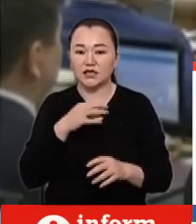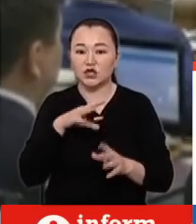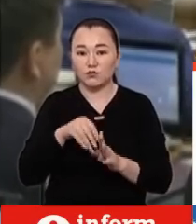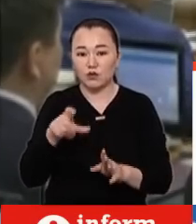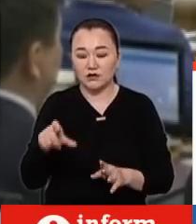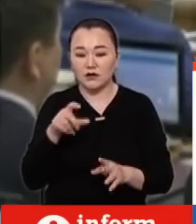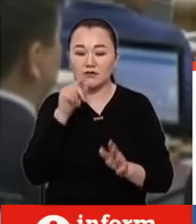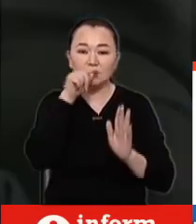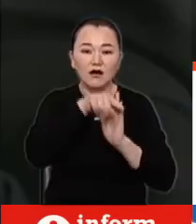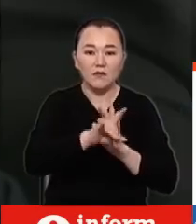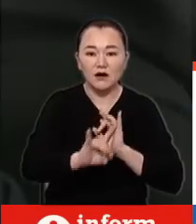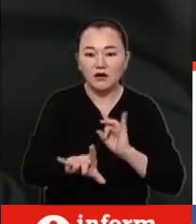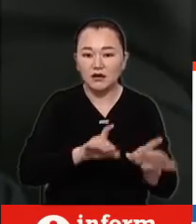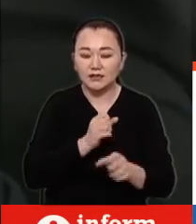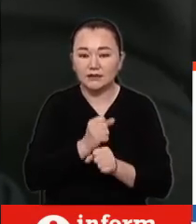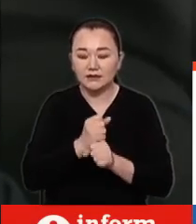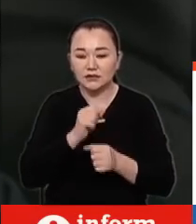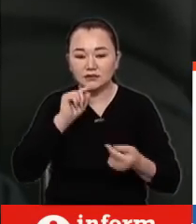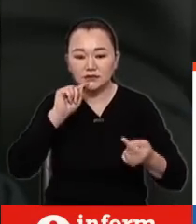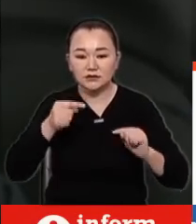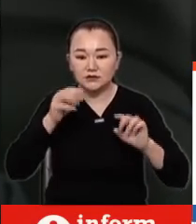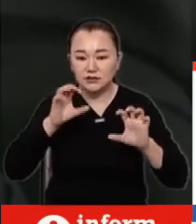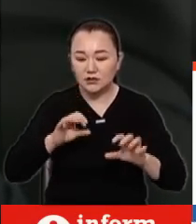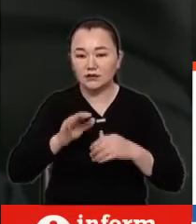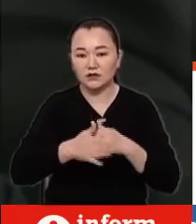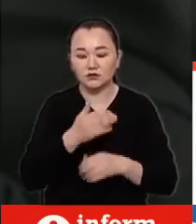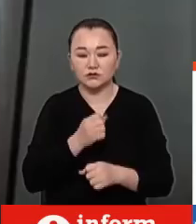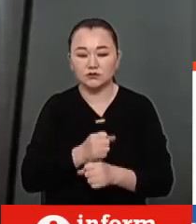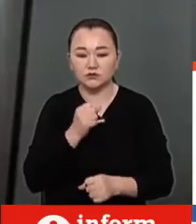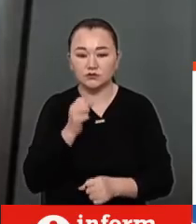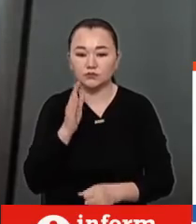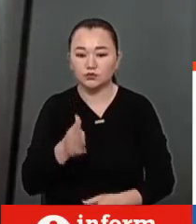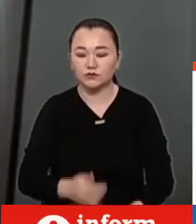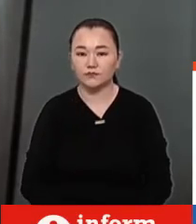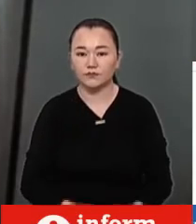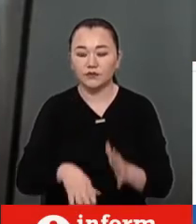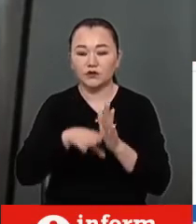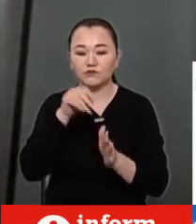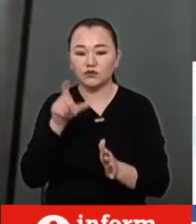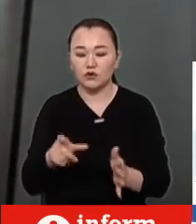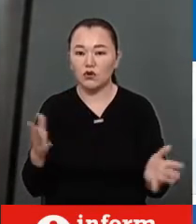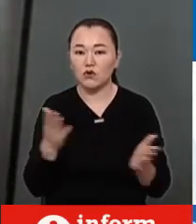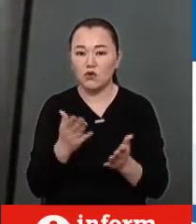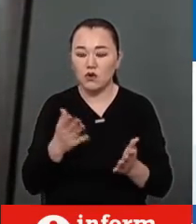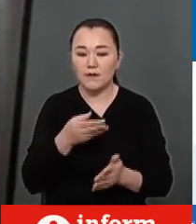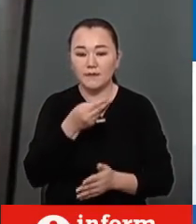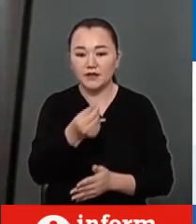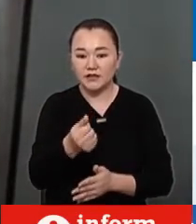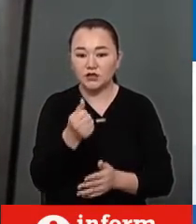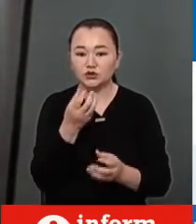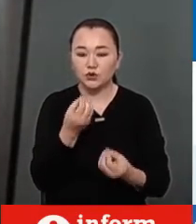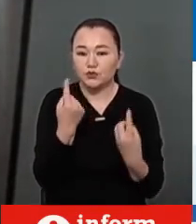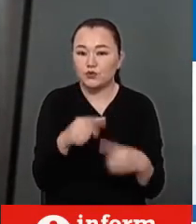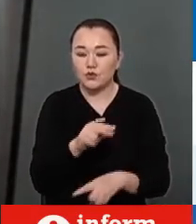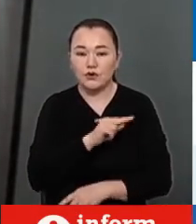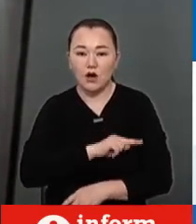арагідік жарнама жасауы заңға қайшы, оның жазасы да қатаң деп отыр. Депутатқа қандай да бір ақылы қызмет атқаруға,